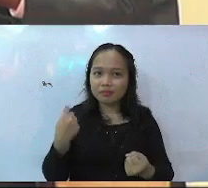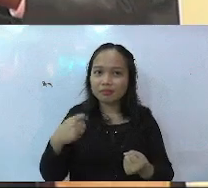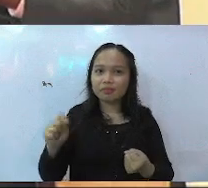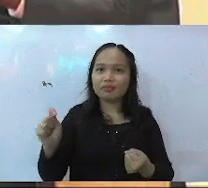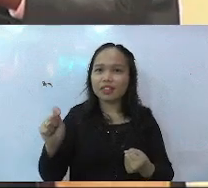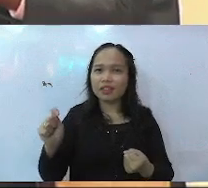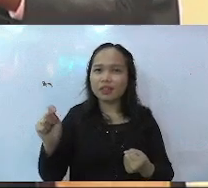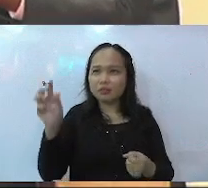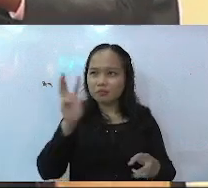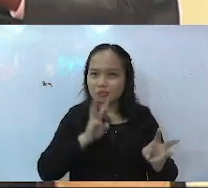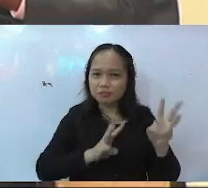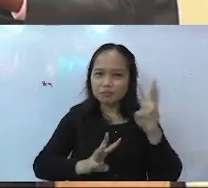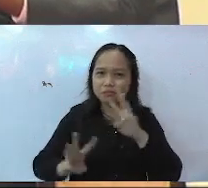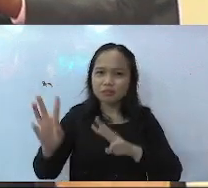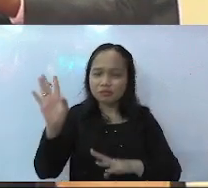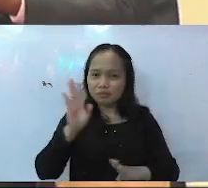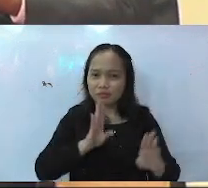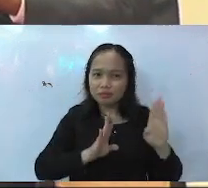bumabagabag